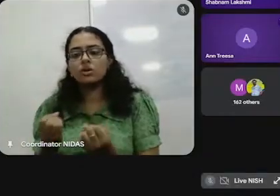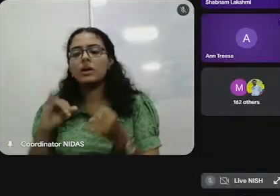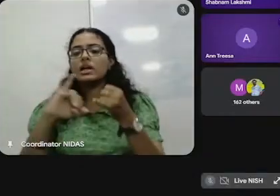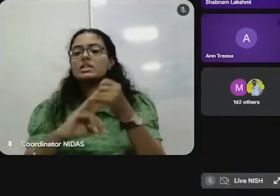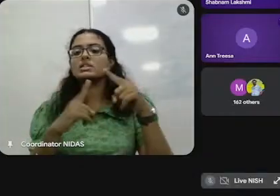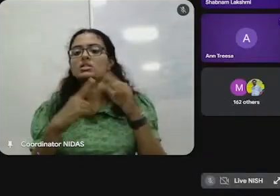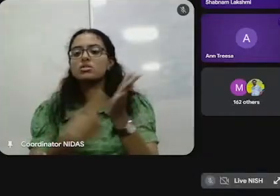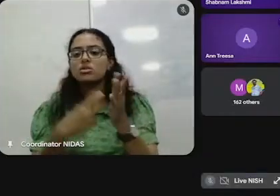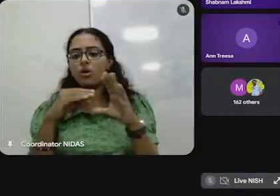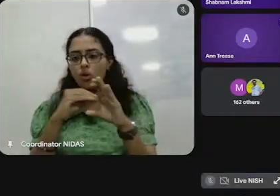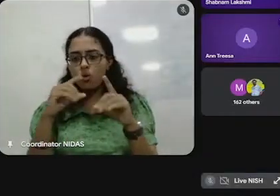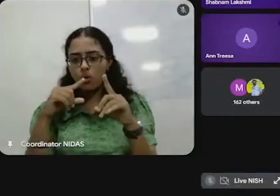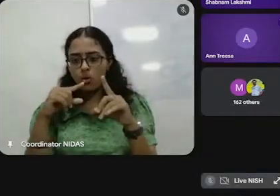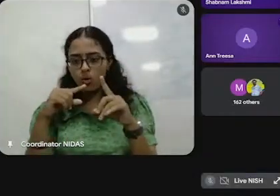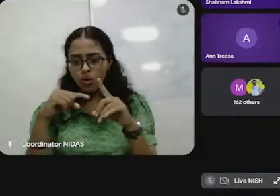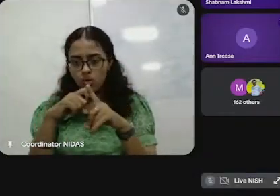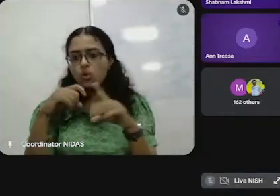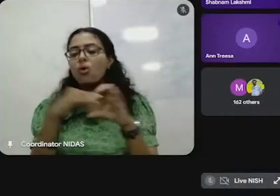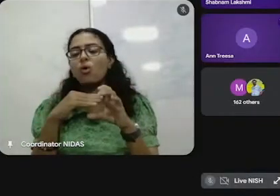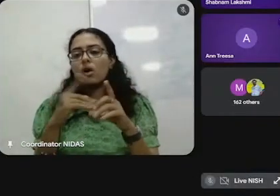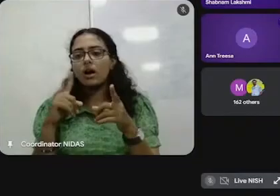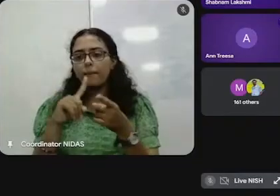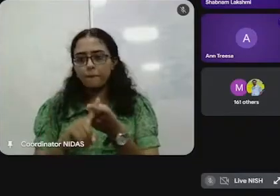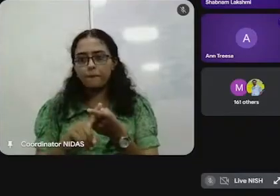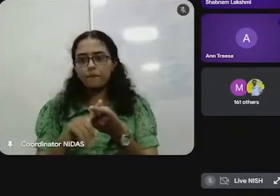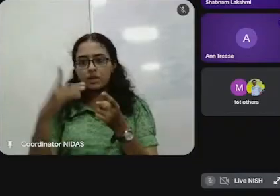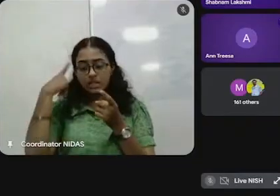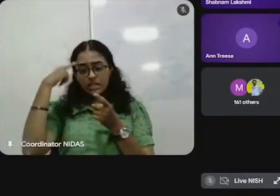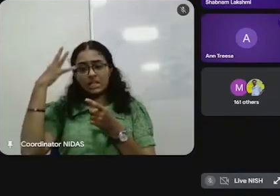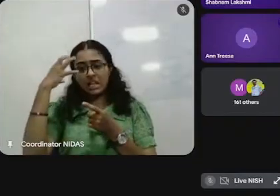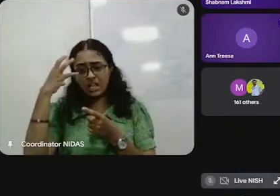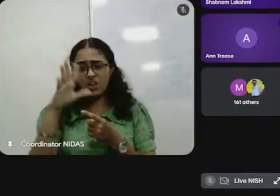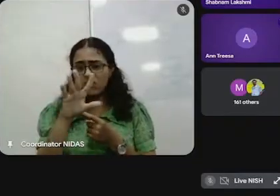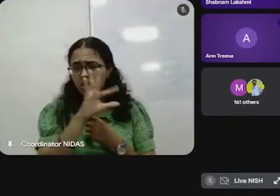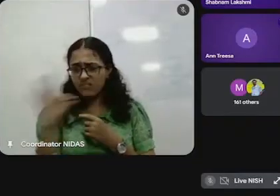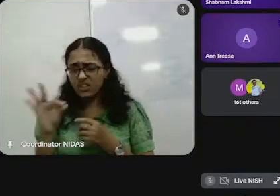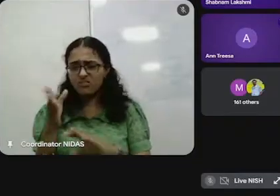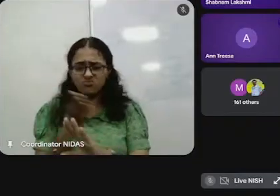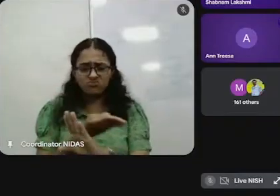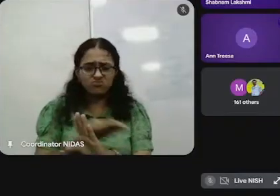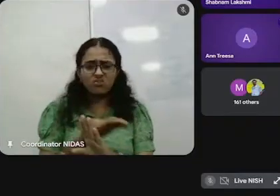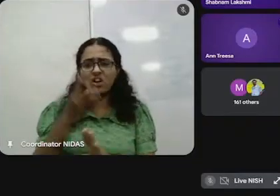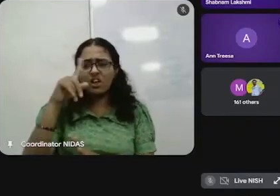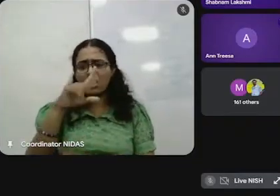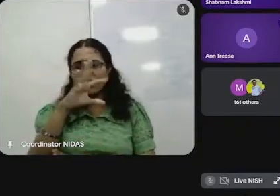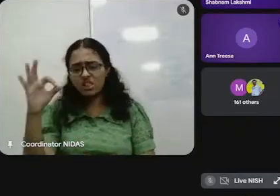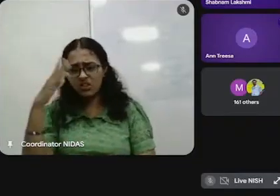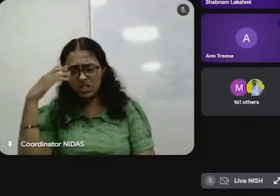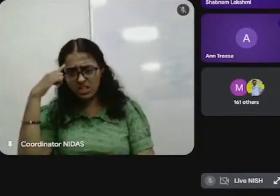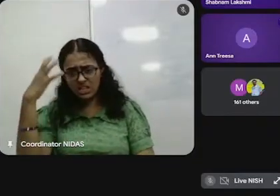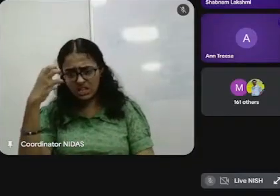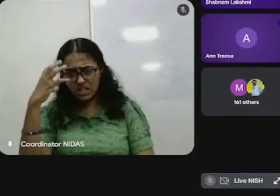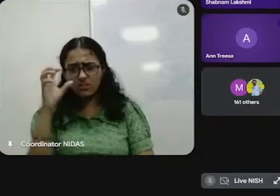നമുക്ക് അറിയാൻ പറ്റും. തലവേദനയാണ് മെയിൻ സിംറ്റംസ്. മിക്കവാറും ഒരു 1 week മുമ്പ് തന്നെ നല്ല തലവേദന